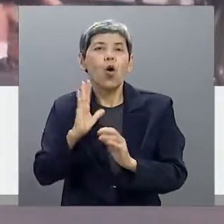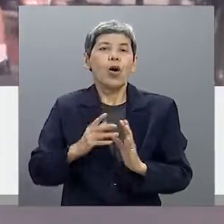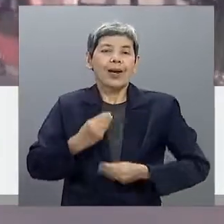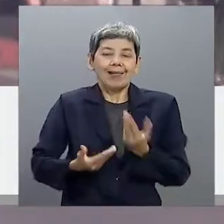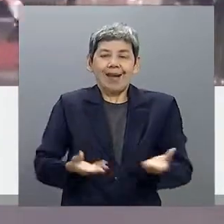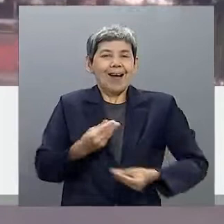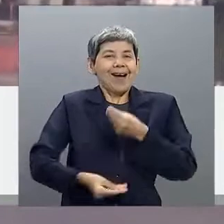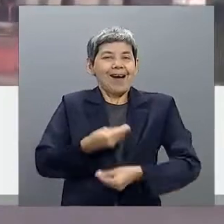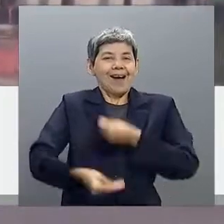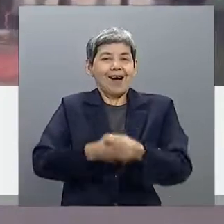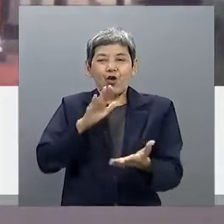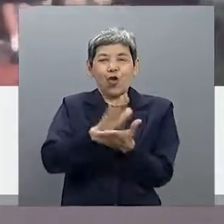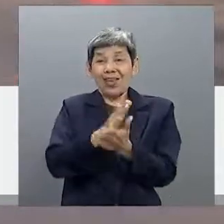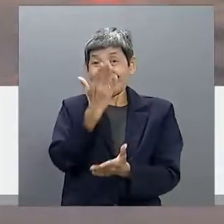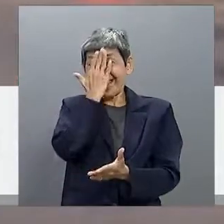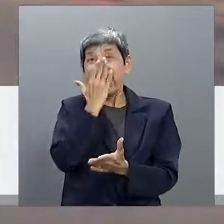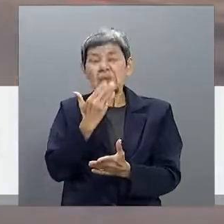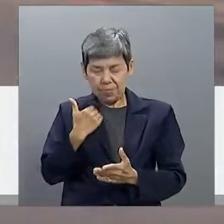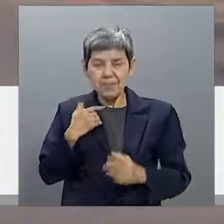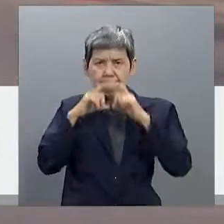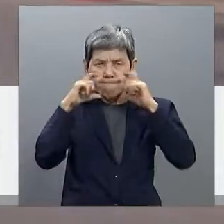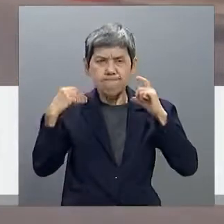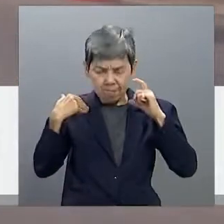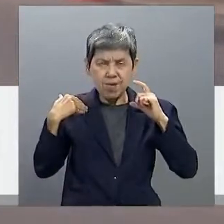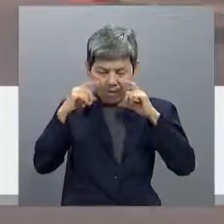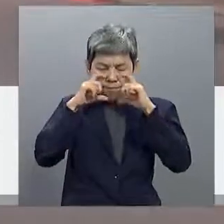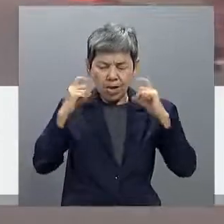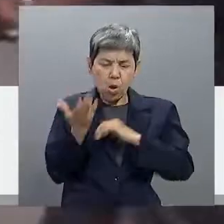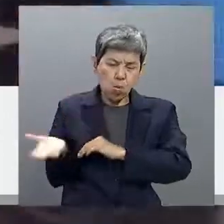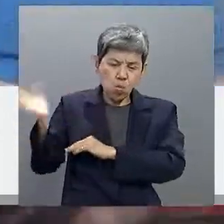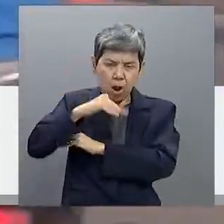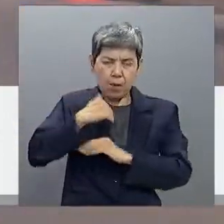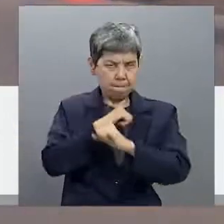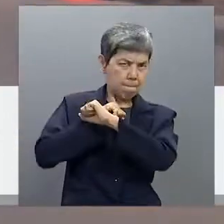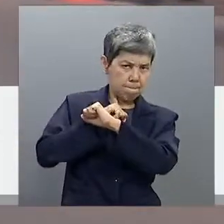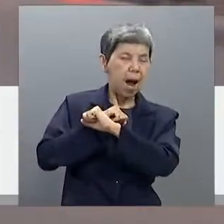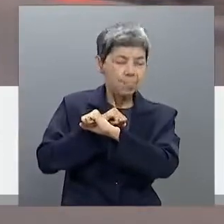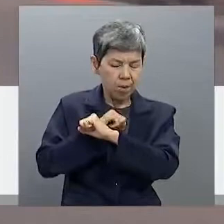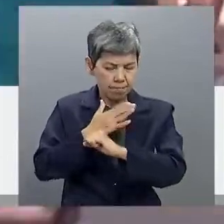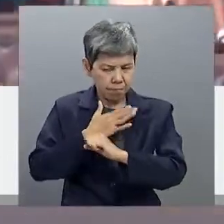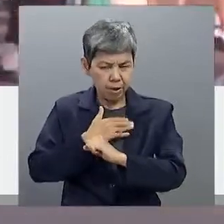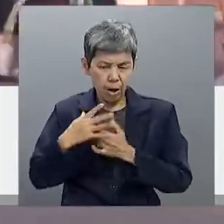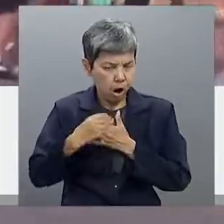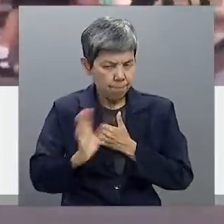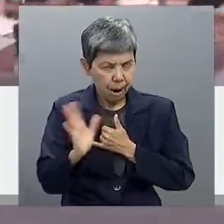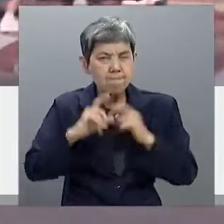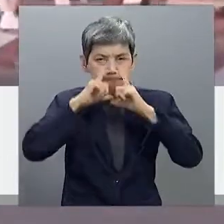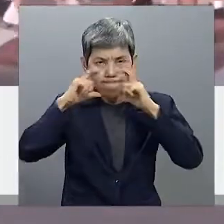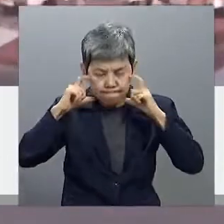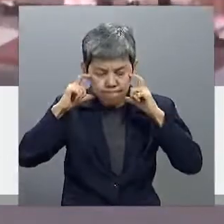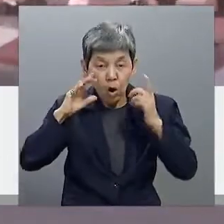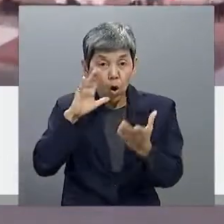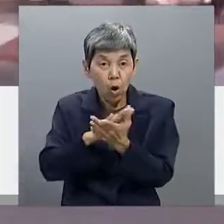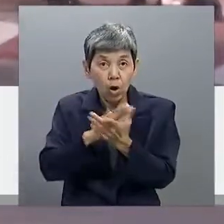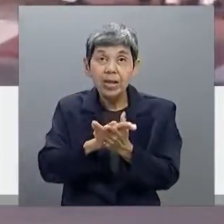กันหน้าโรงเรียนก็ยังคงส่วนหน้ากากอนามัยกันตลอดเวลาเหมือนกันเพื่อความปลอดภัยของตัวเองและคนรอบข้างภายหลังโรงเรียนบุญวาทย์